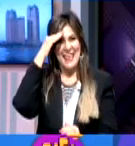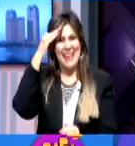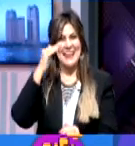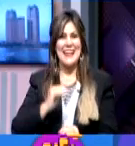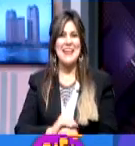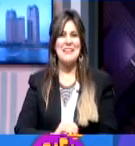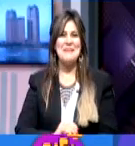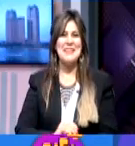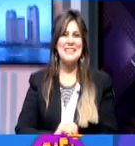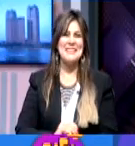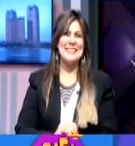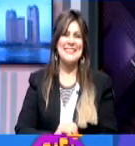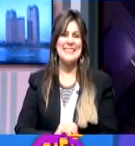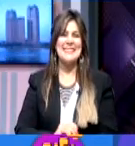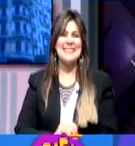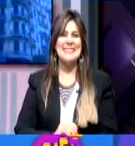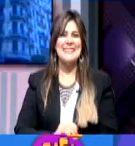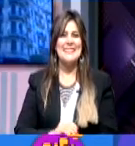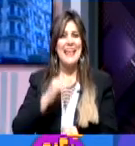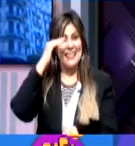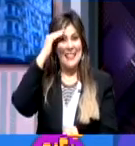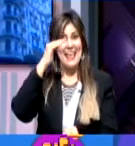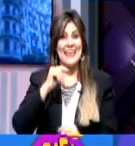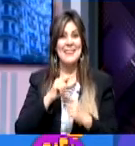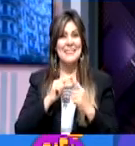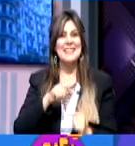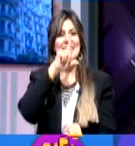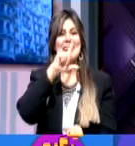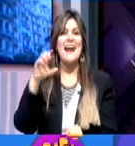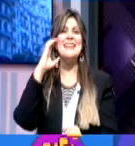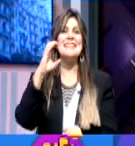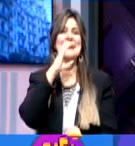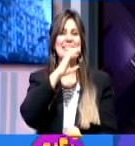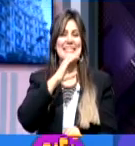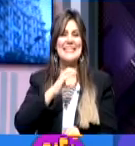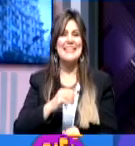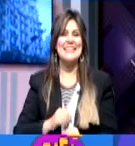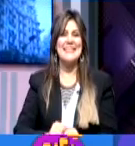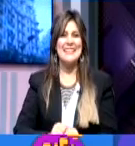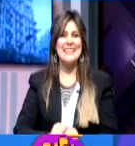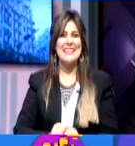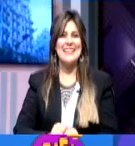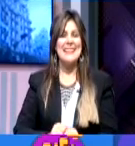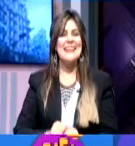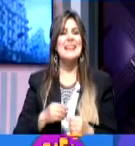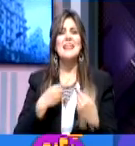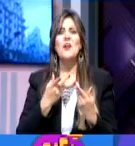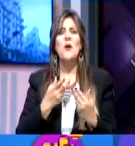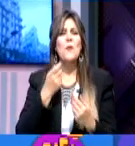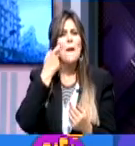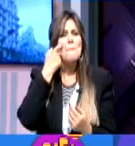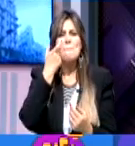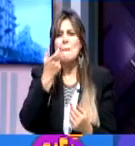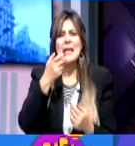بشكر حضرتك. أحب أوجه تحية وتقدير لفخامة الرئيس عبد الفتاح السيسي جابر الخواطر